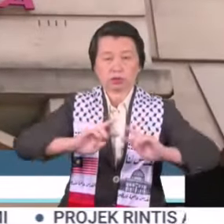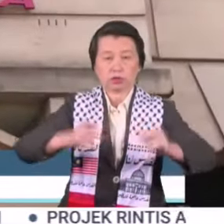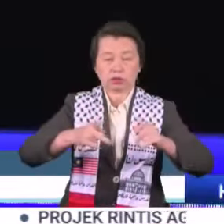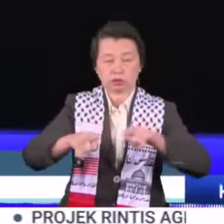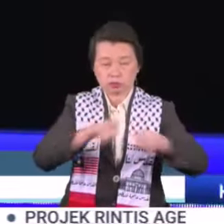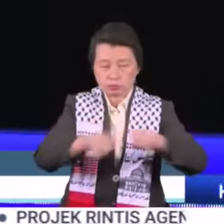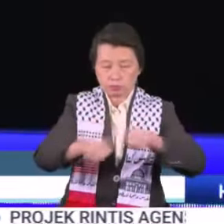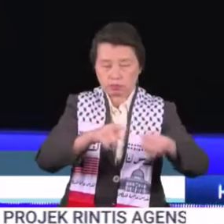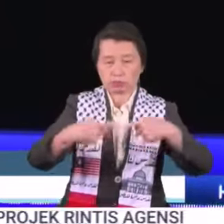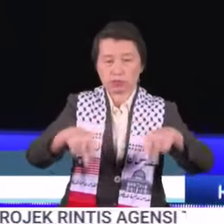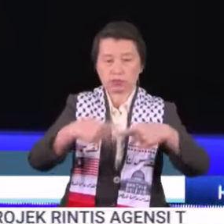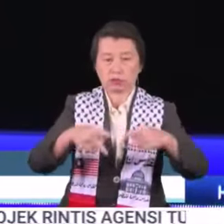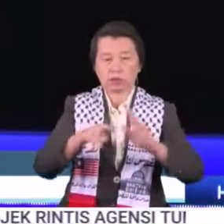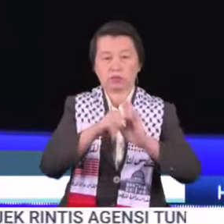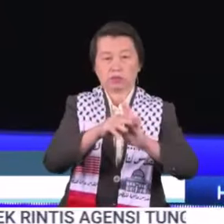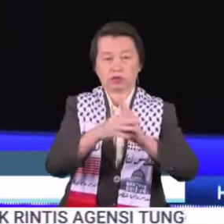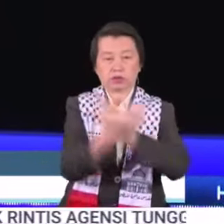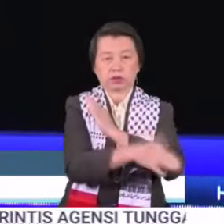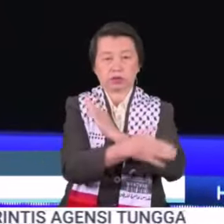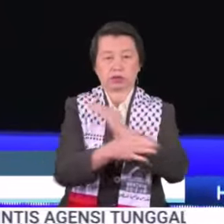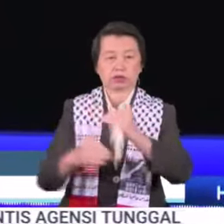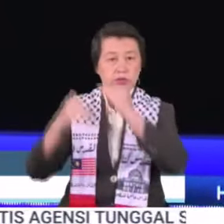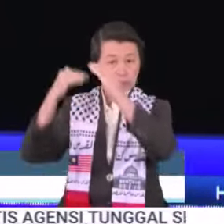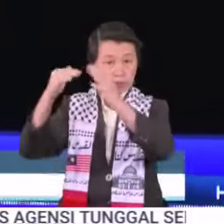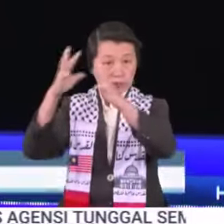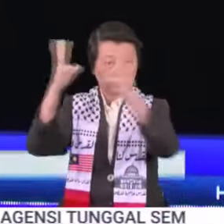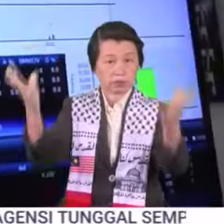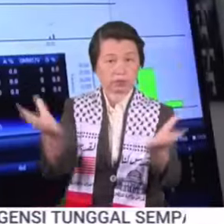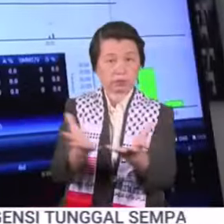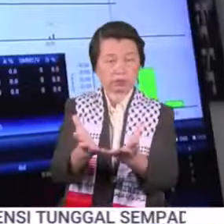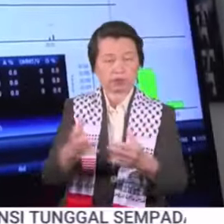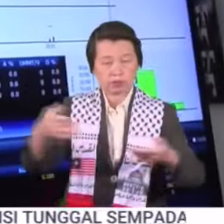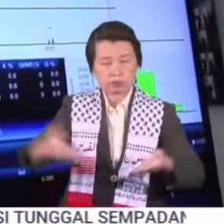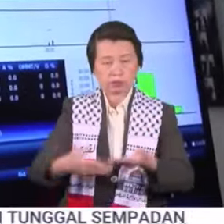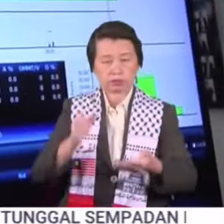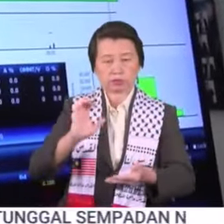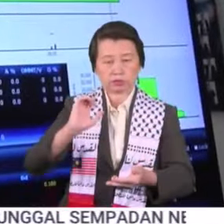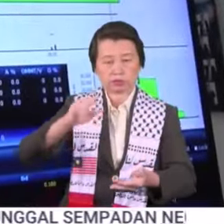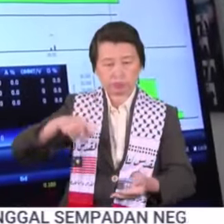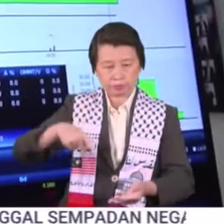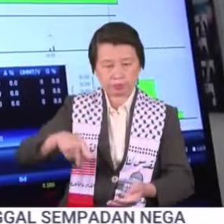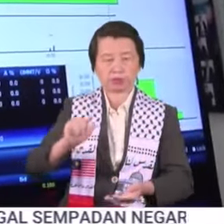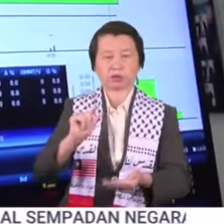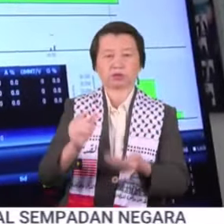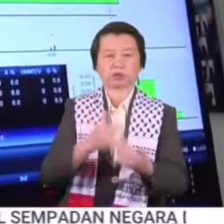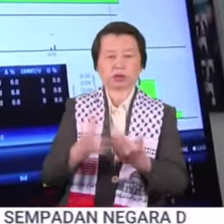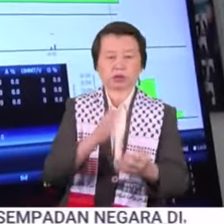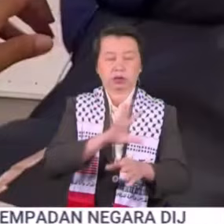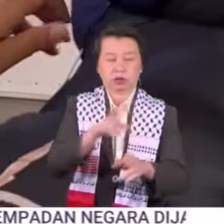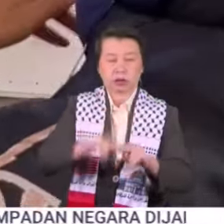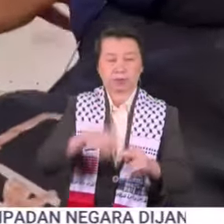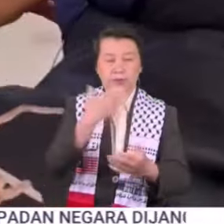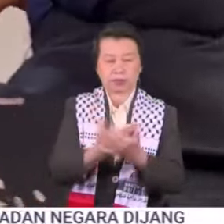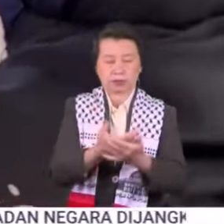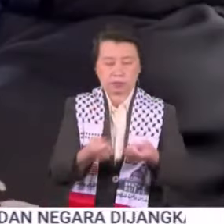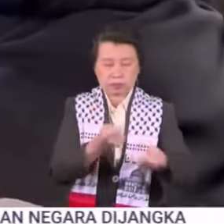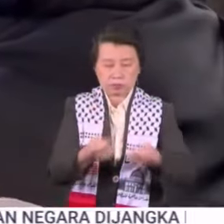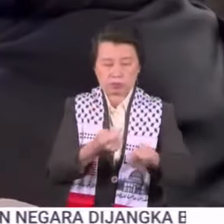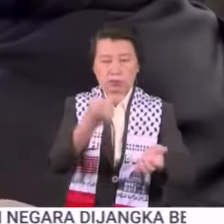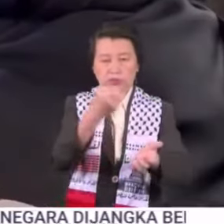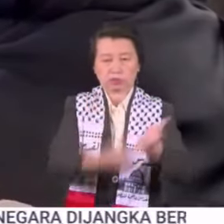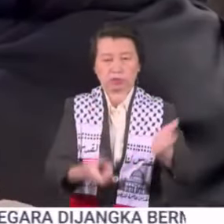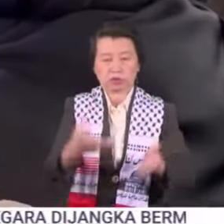tahap daya saing pasaran modal negara di peringkat Global pengenalan cgt juga bertujuan mempermudah dan menambah baik aspek pentadbiran